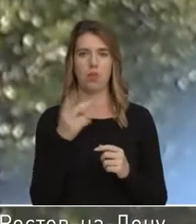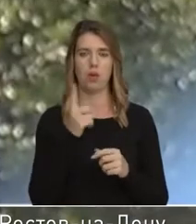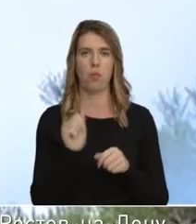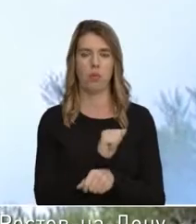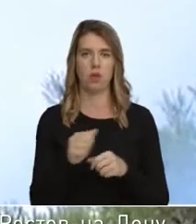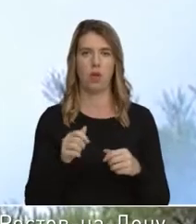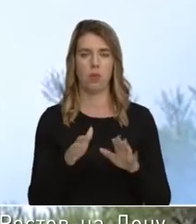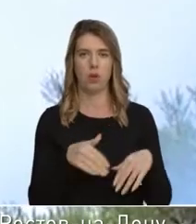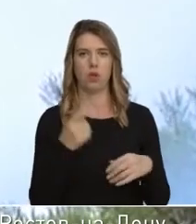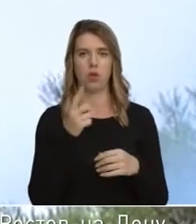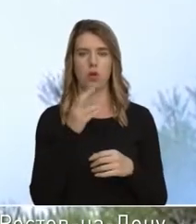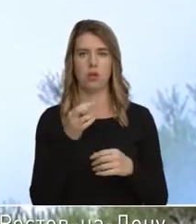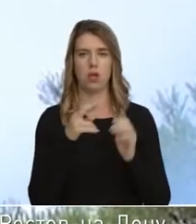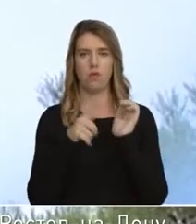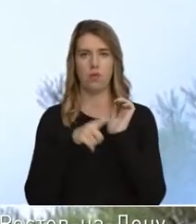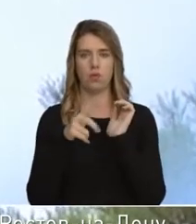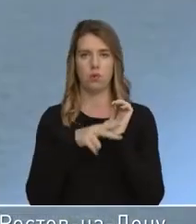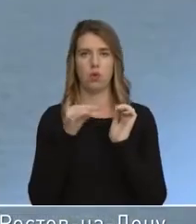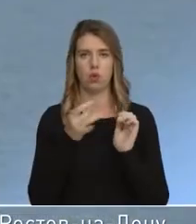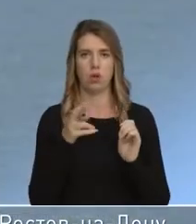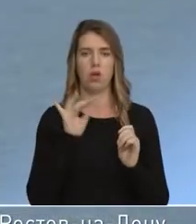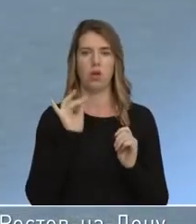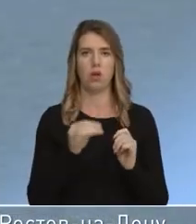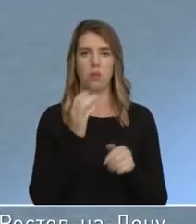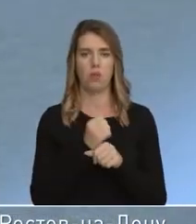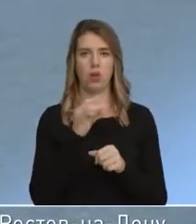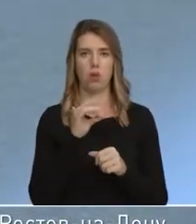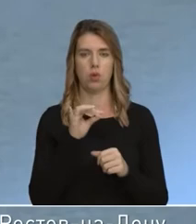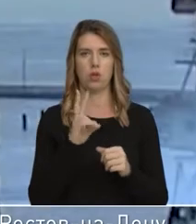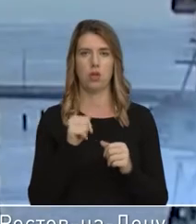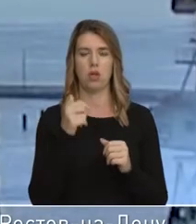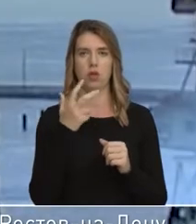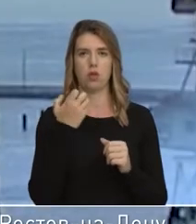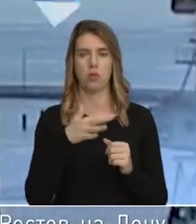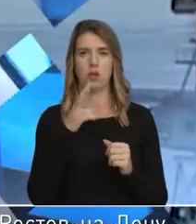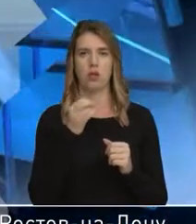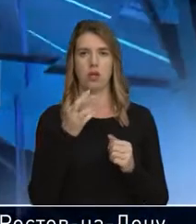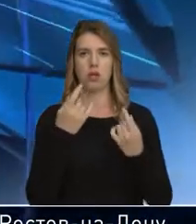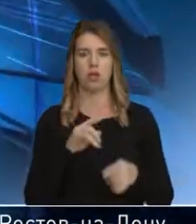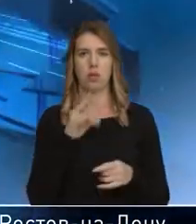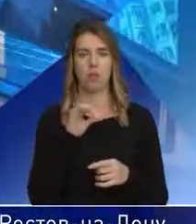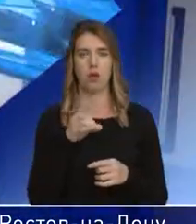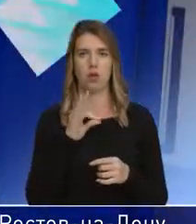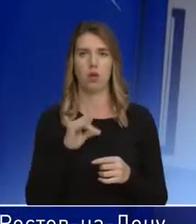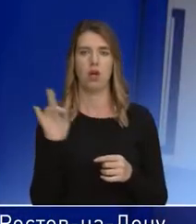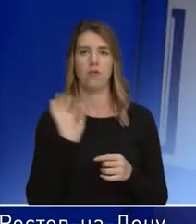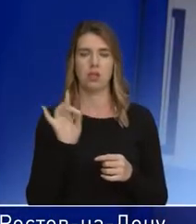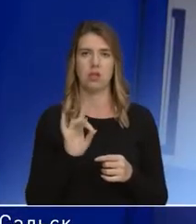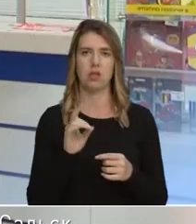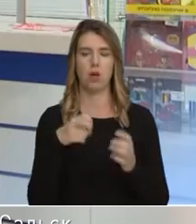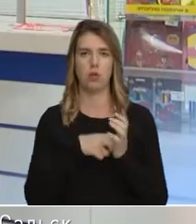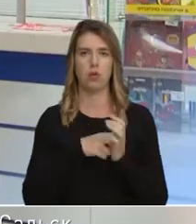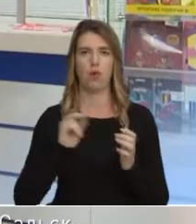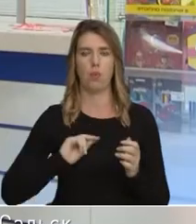победы Петра» пройдет в Донской столице 7 июля. Мероприятие приурочено к 350-летию со дня рождения императора. В воскресенье